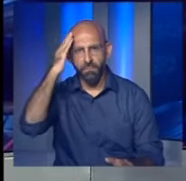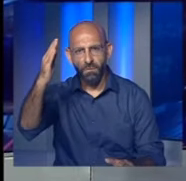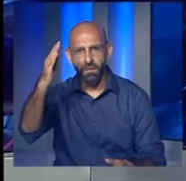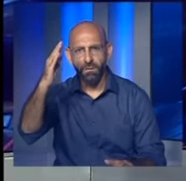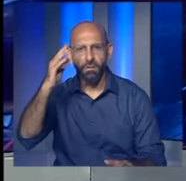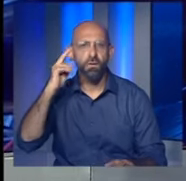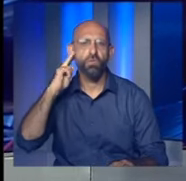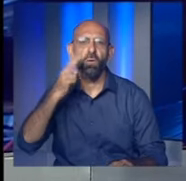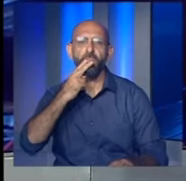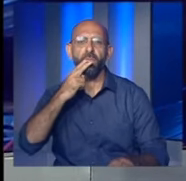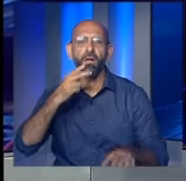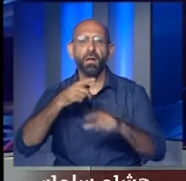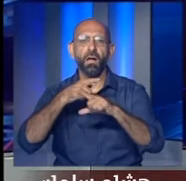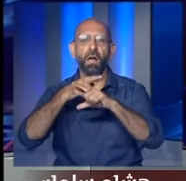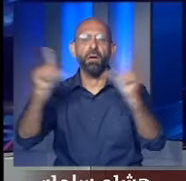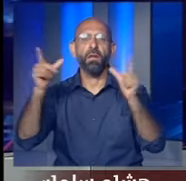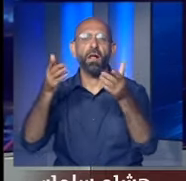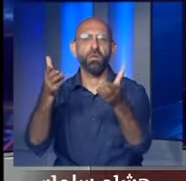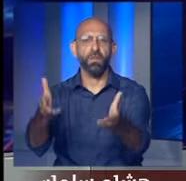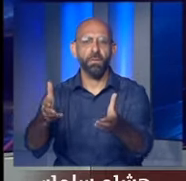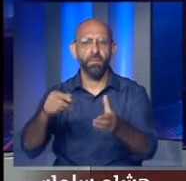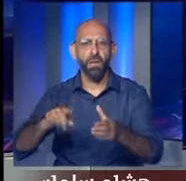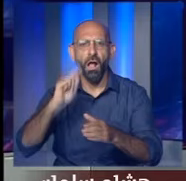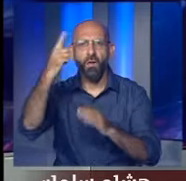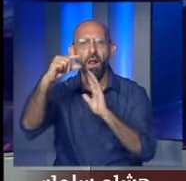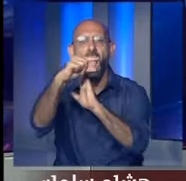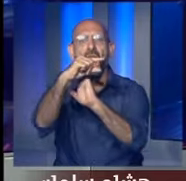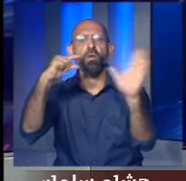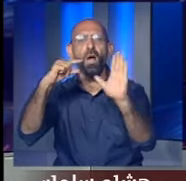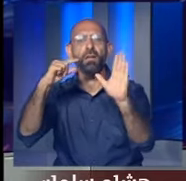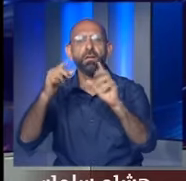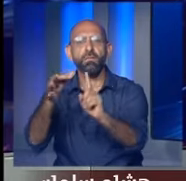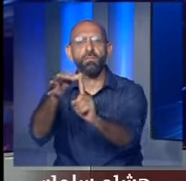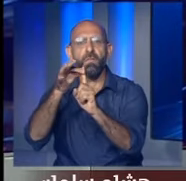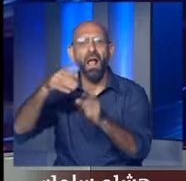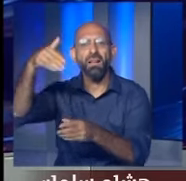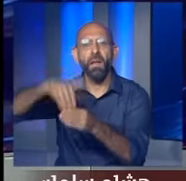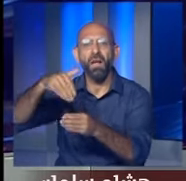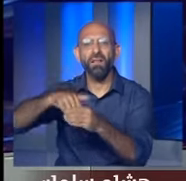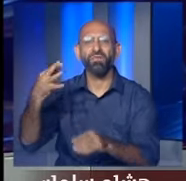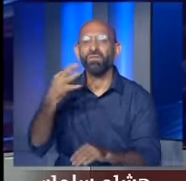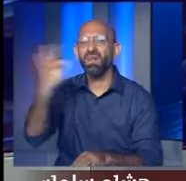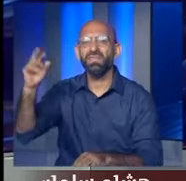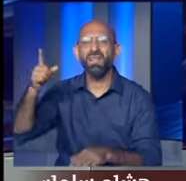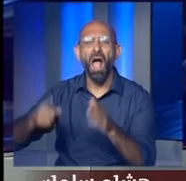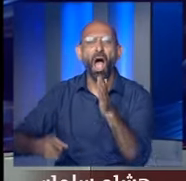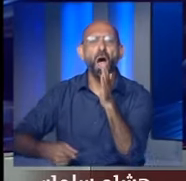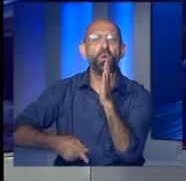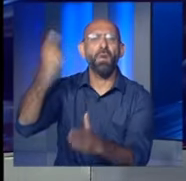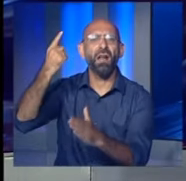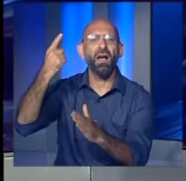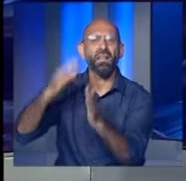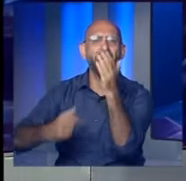اسعد الله مساءكم مشاهدينا الكرام اهلا بكم انتخابات تشريعيه فرنسيه مفصليه وغير